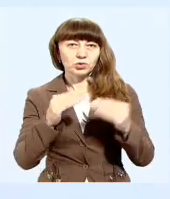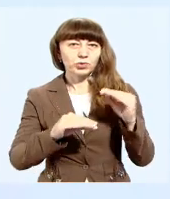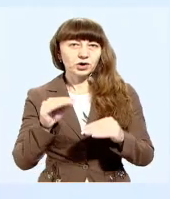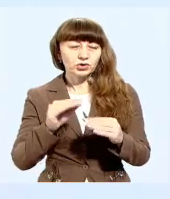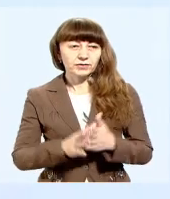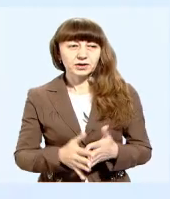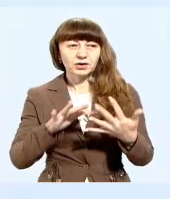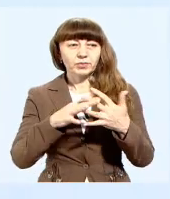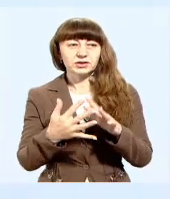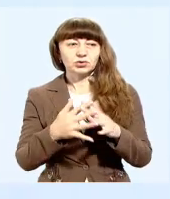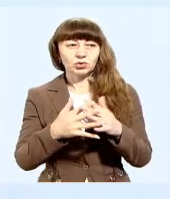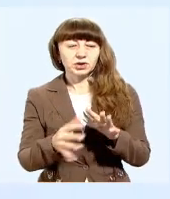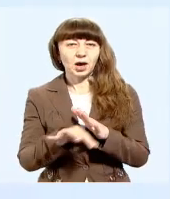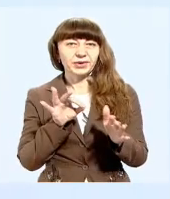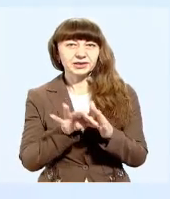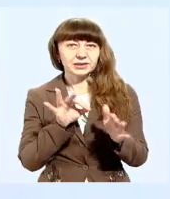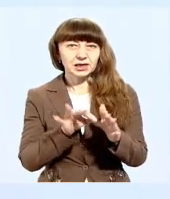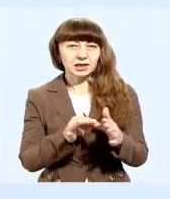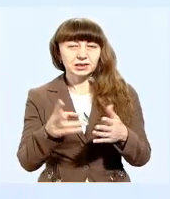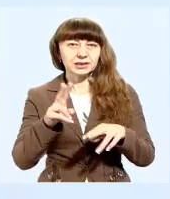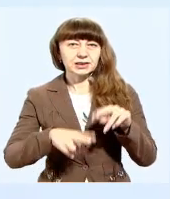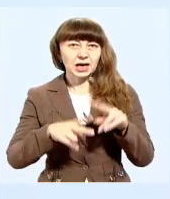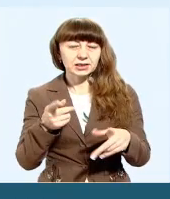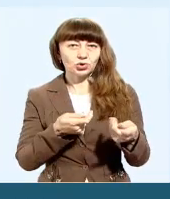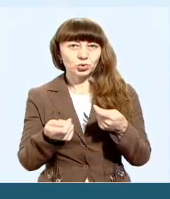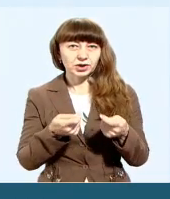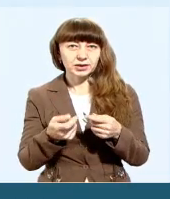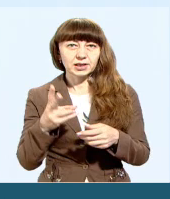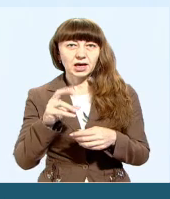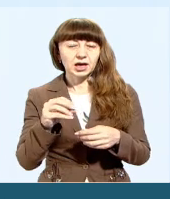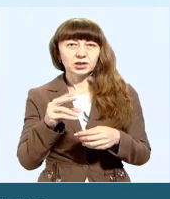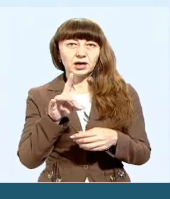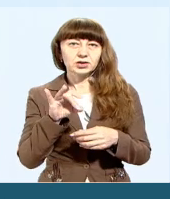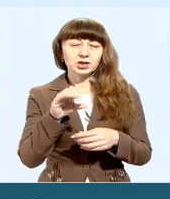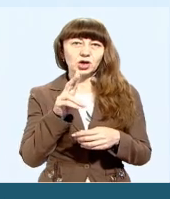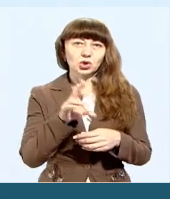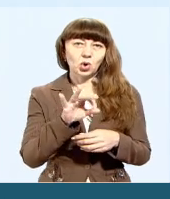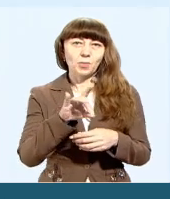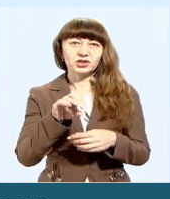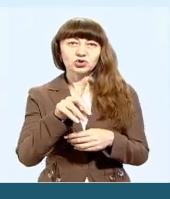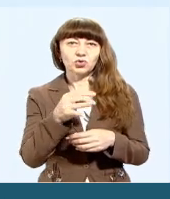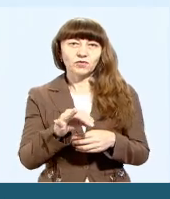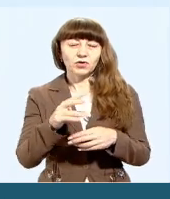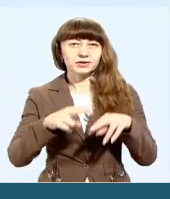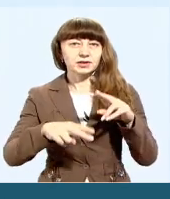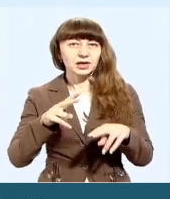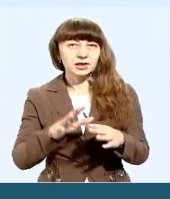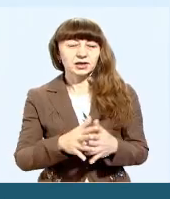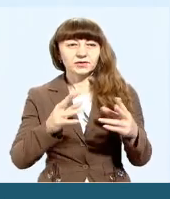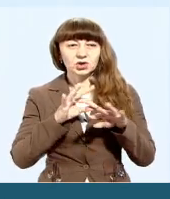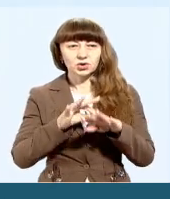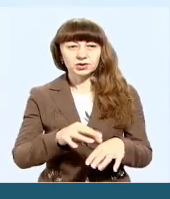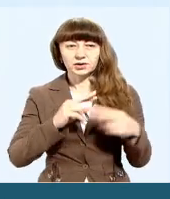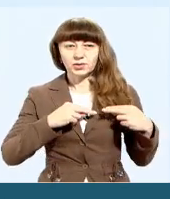антенна мачталық құрылысына мердігерлік ұйымдар анықталып, жұмыстары жүргізілуде. 32 ауылға жергілікті атқарушы органдар, қалған